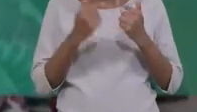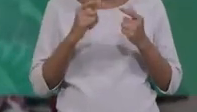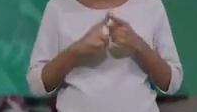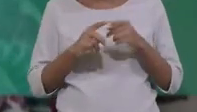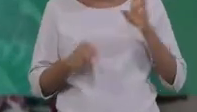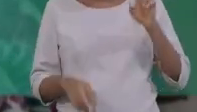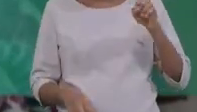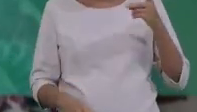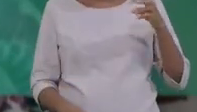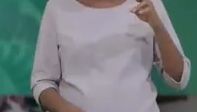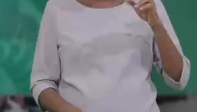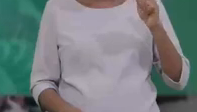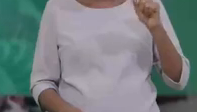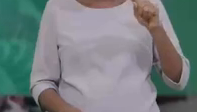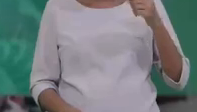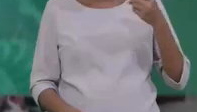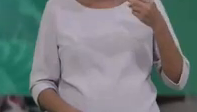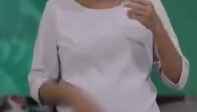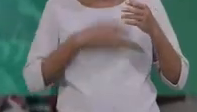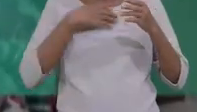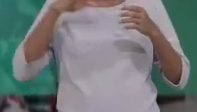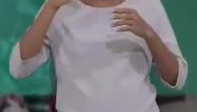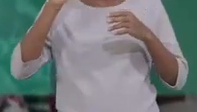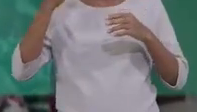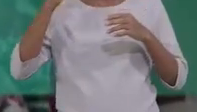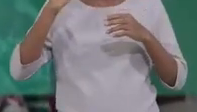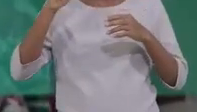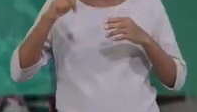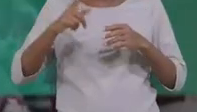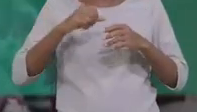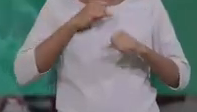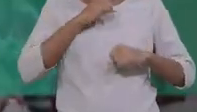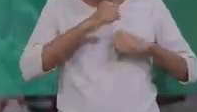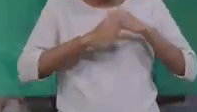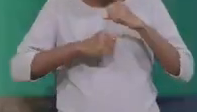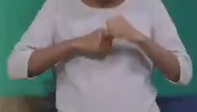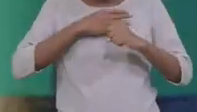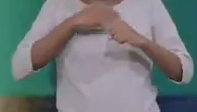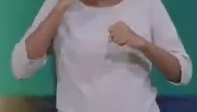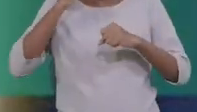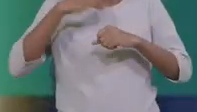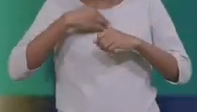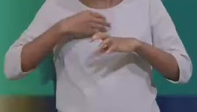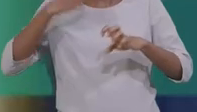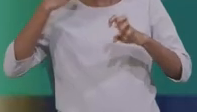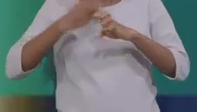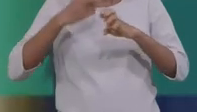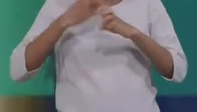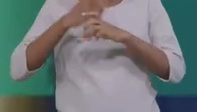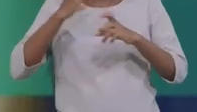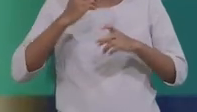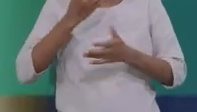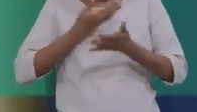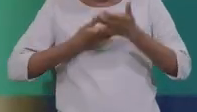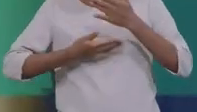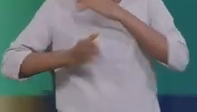Il partit de Bethel et il y avait encore une certaine distance jusqu'à Ephrata. Lorsque Rachel accoucha, elle eut